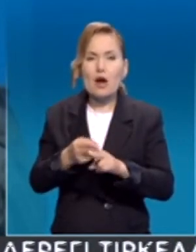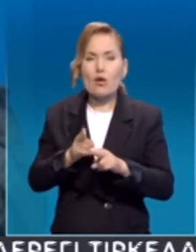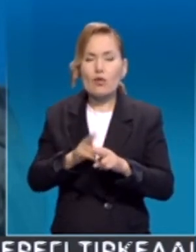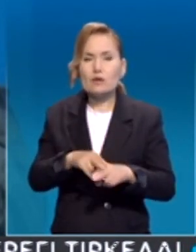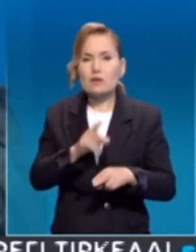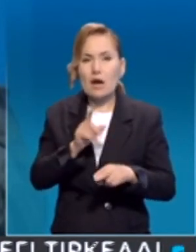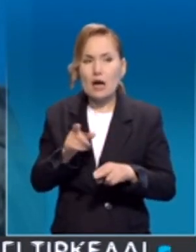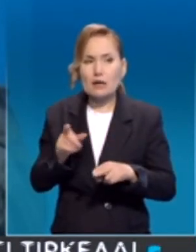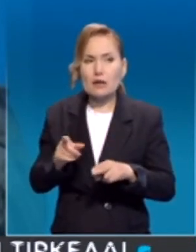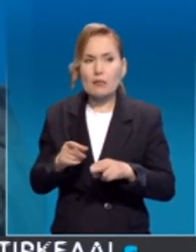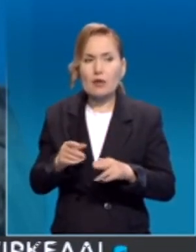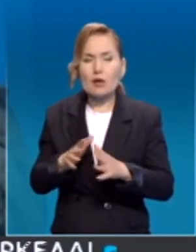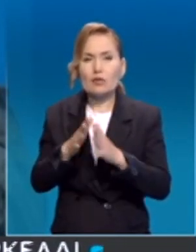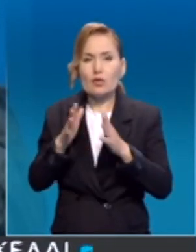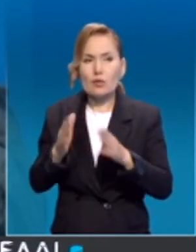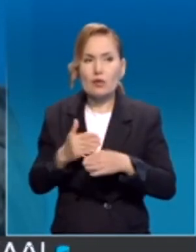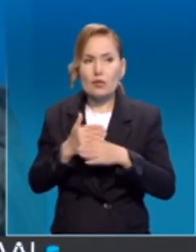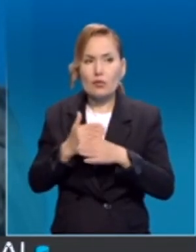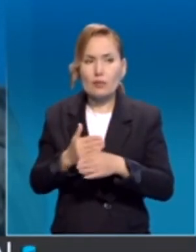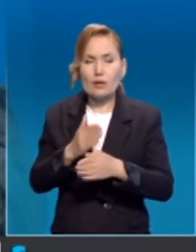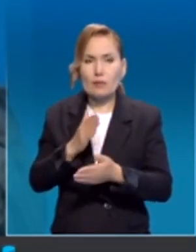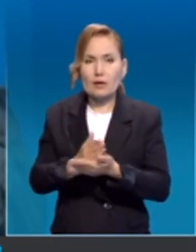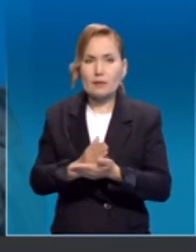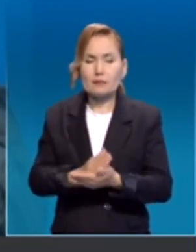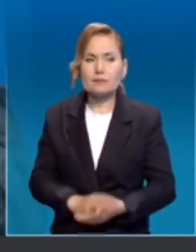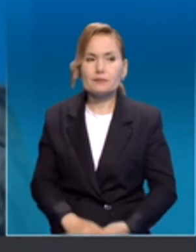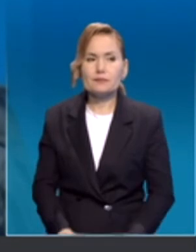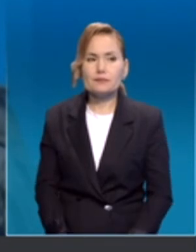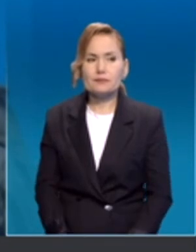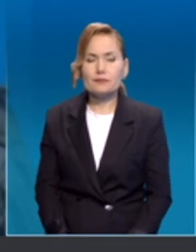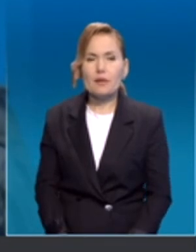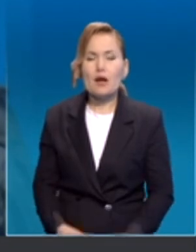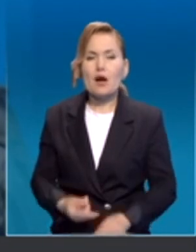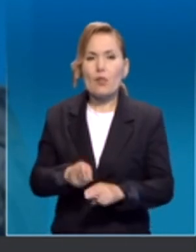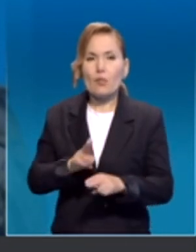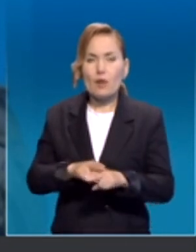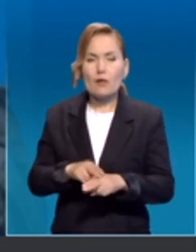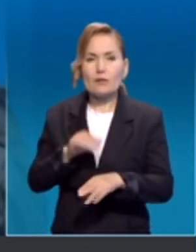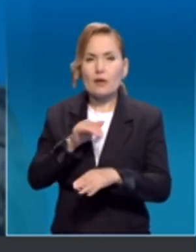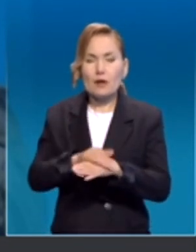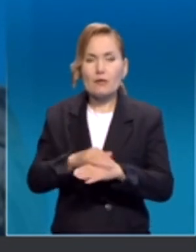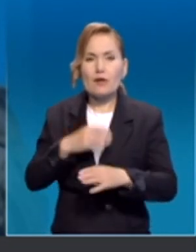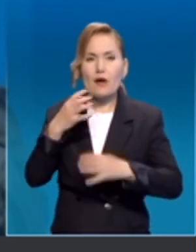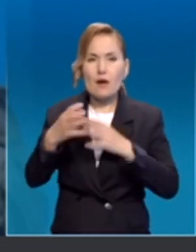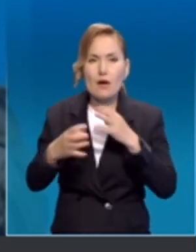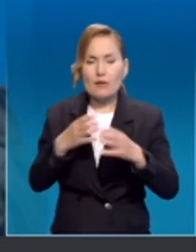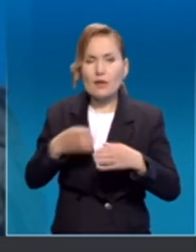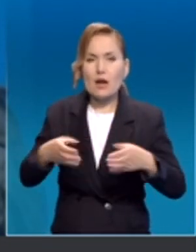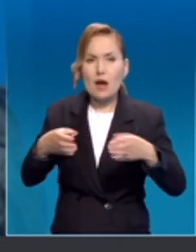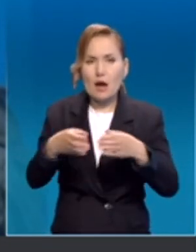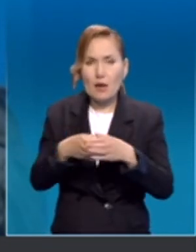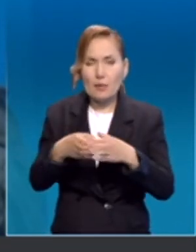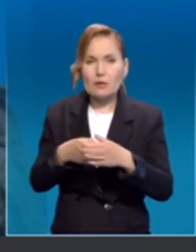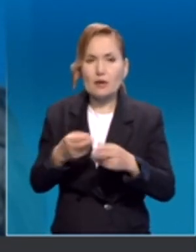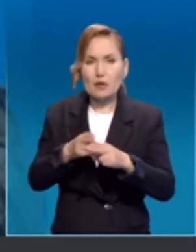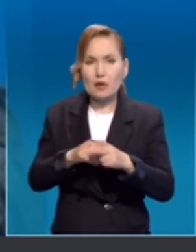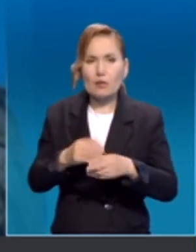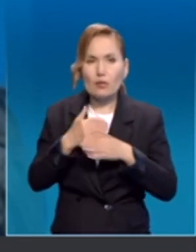босқындардың оралуына жағдай жасады. Бұл фактілерді халықаралық қоғамдастық мойындап отыр.